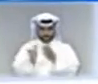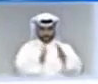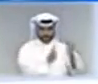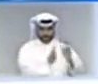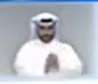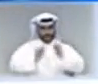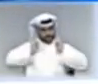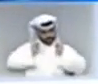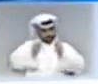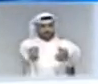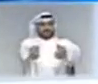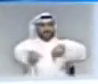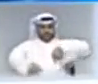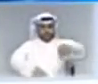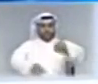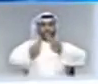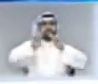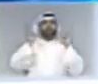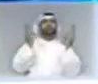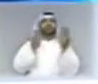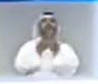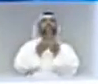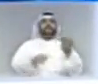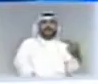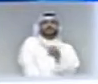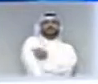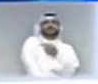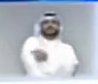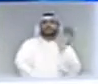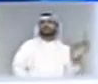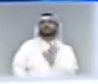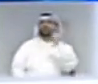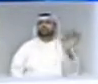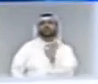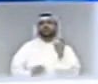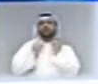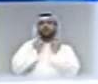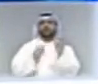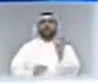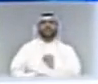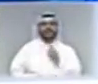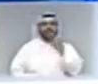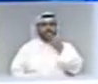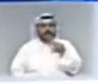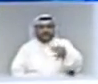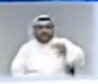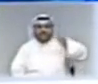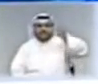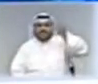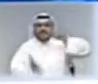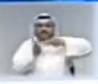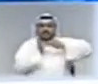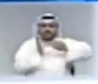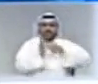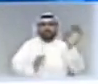انطلقت اليوم فعاليات مؤتمر اختلالات الغدد الصماء والسكر بمشاركة أطباء مختصين في مجال الخلايا الجذعية